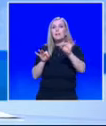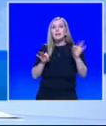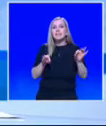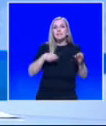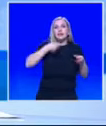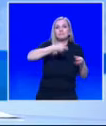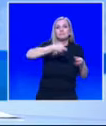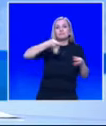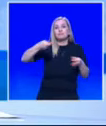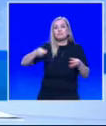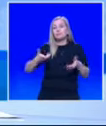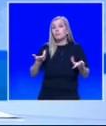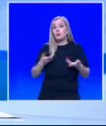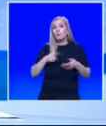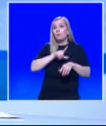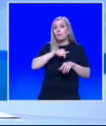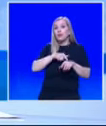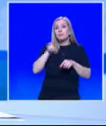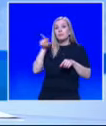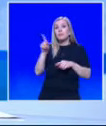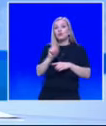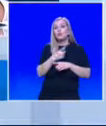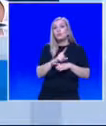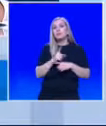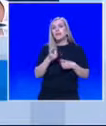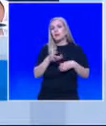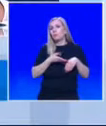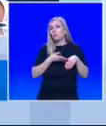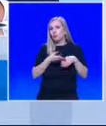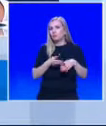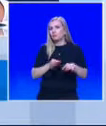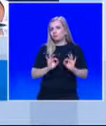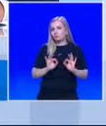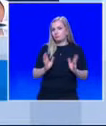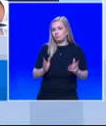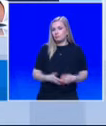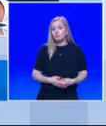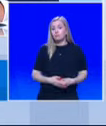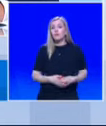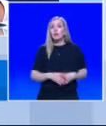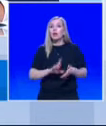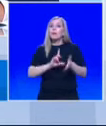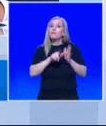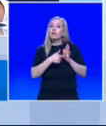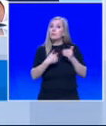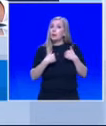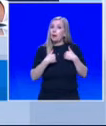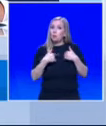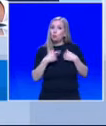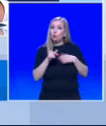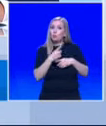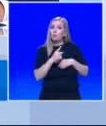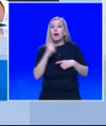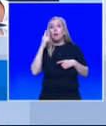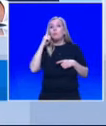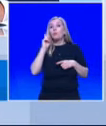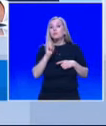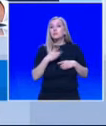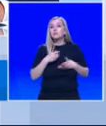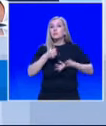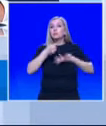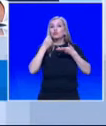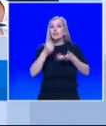време на вашето управление те бяха помощник, така да кажем. По време на моето управление имаше, ако си спомняте,